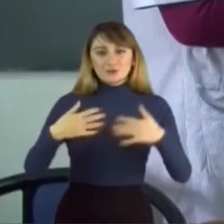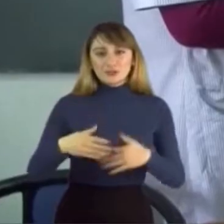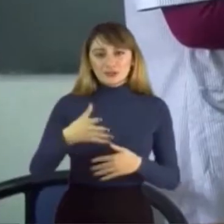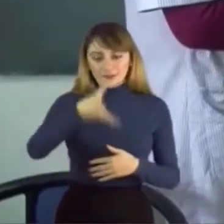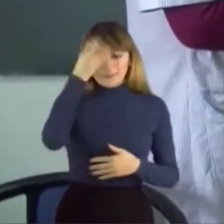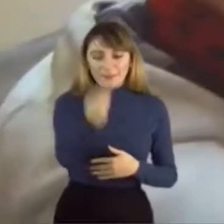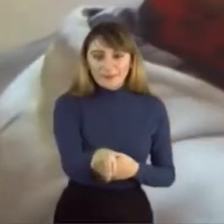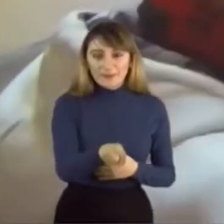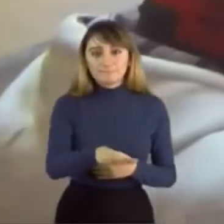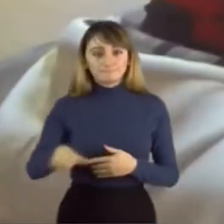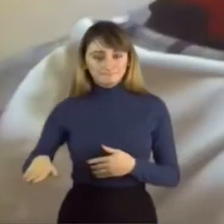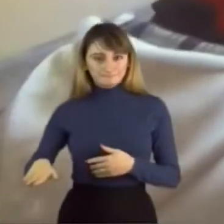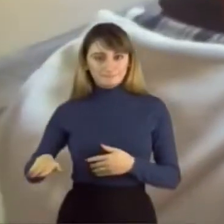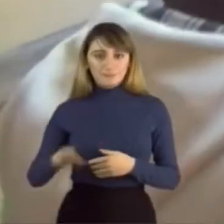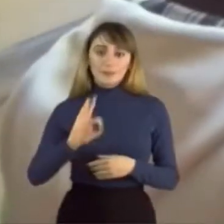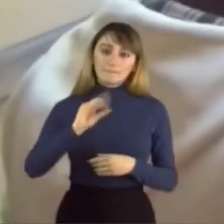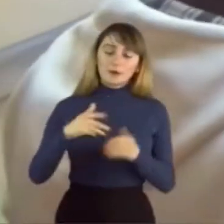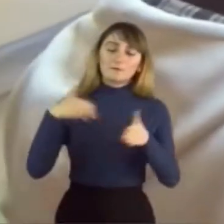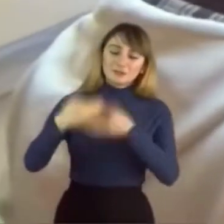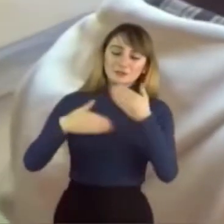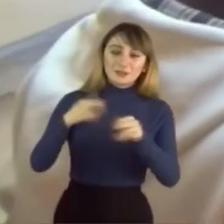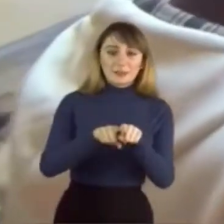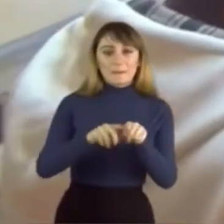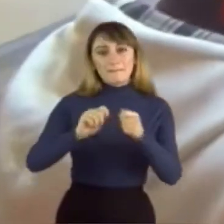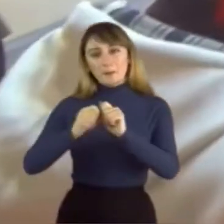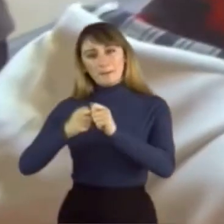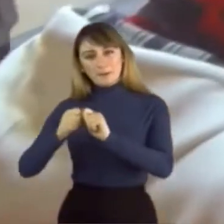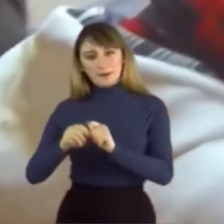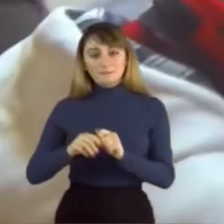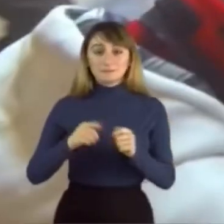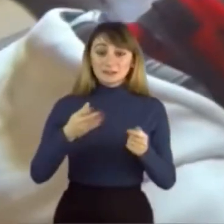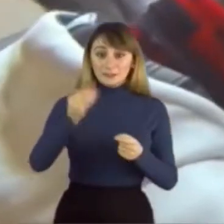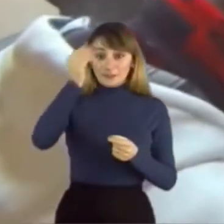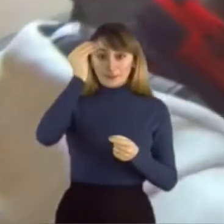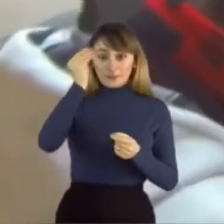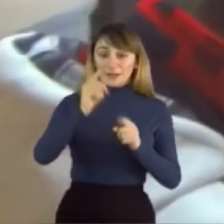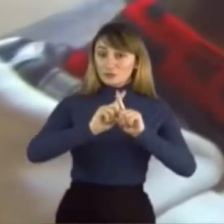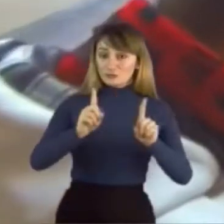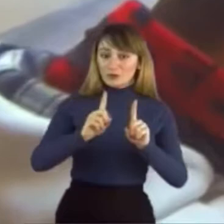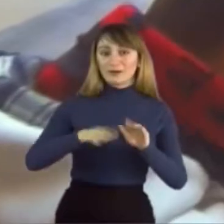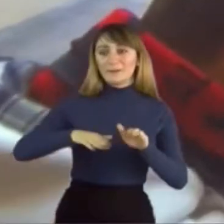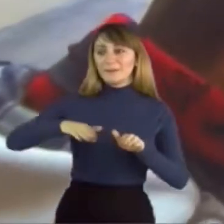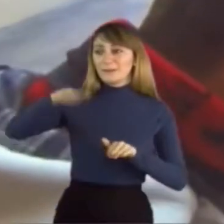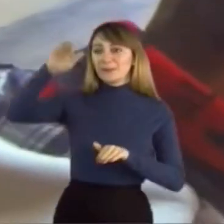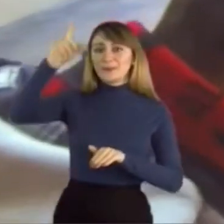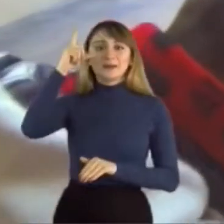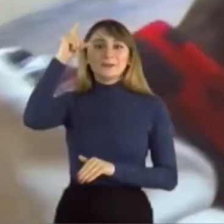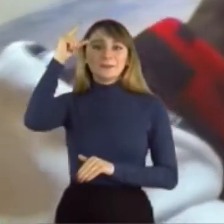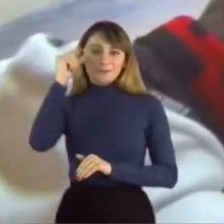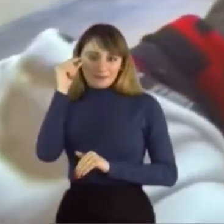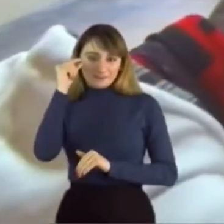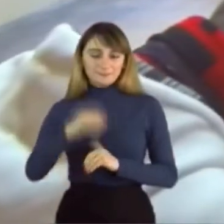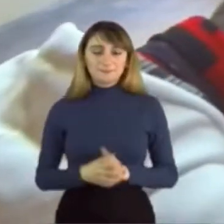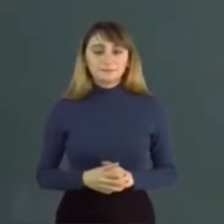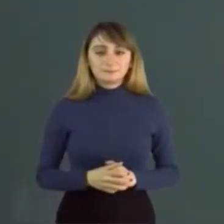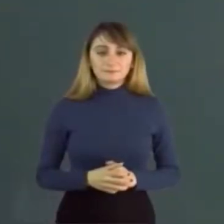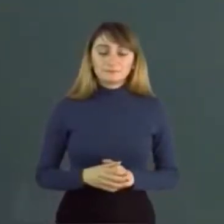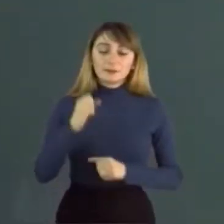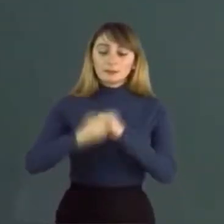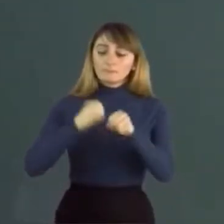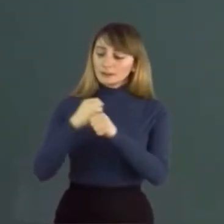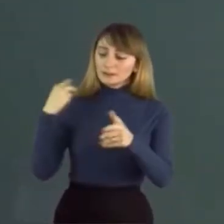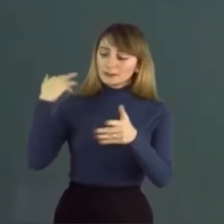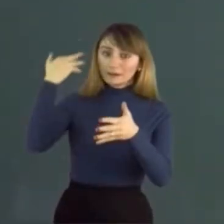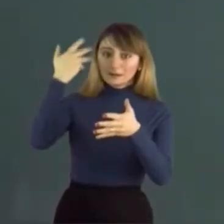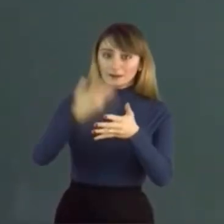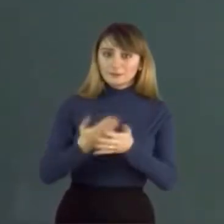ulta të mësimdhënies. Kjo dobësi i shoqëron ata gjatë periudhës së tyre të shkollimit dhe për gjithë pjesën tjetër të jetës.